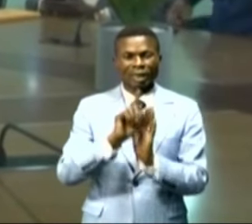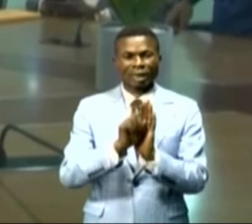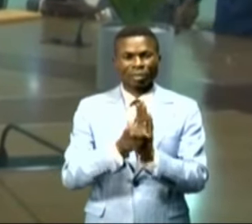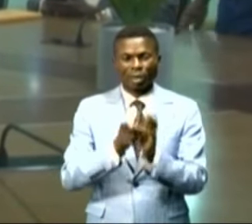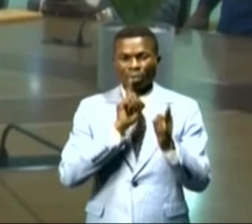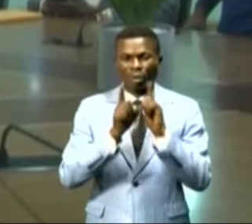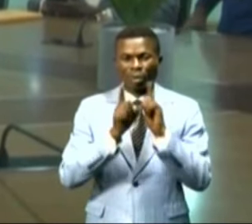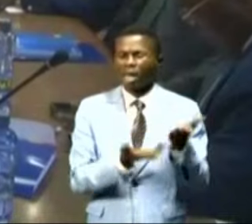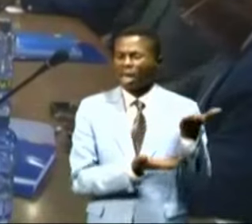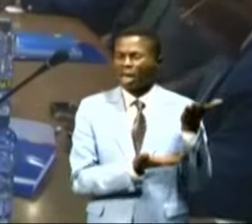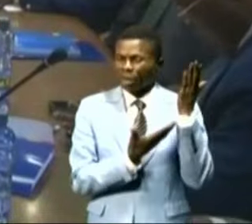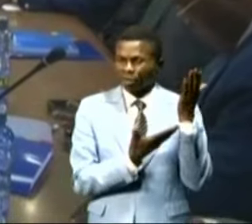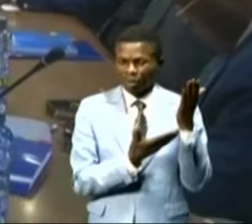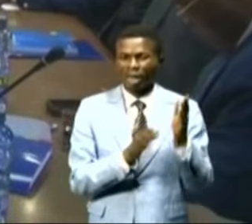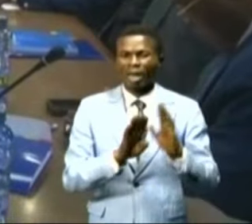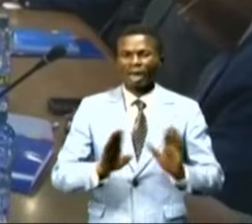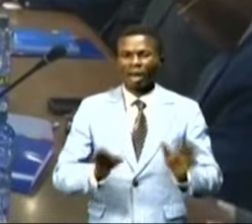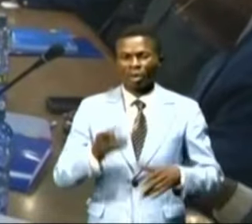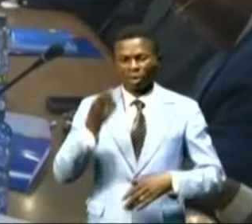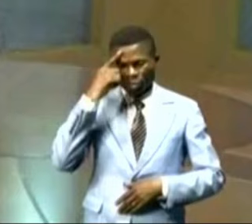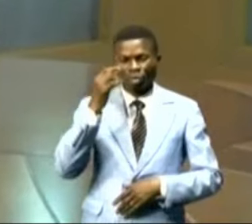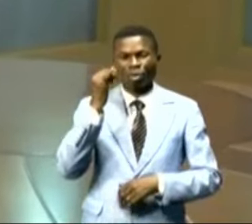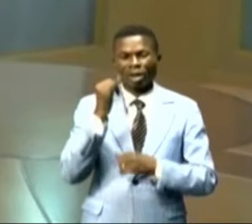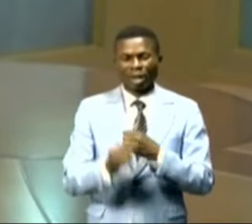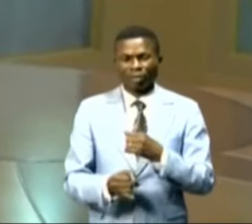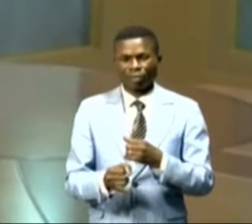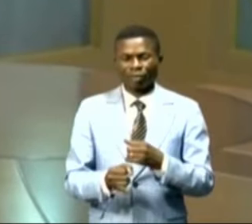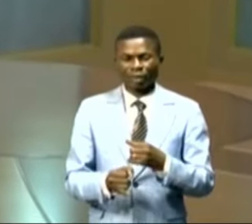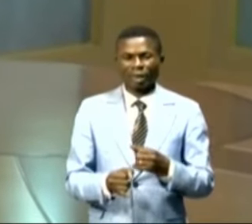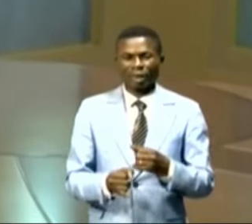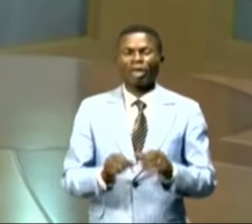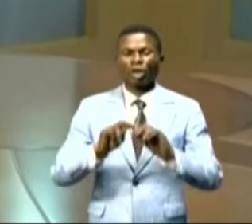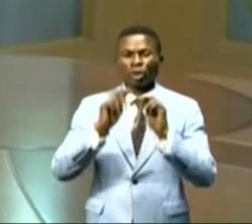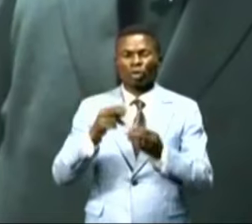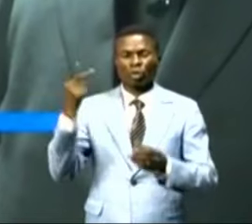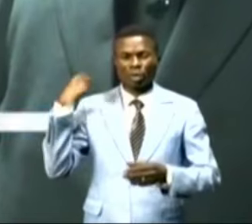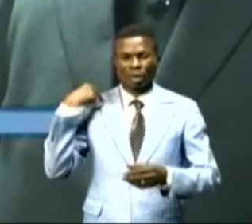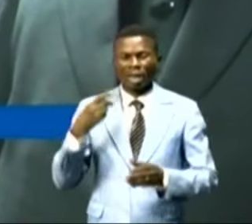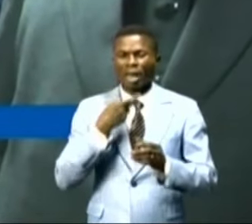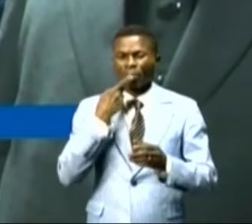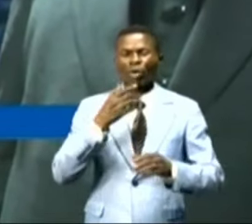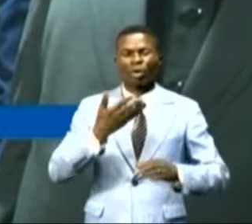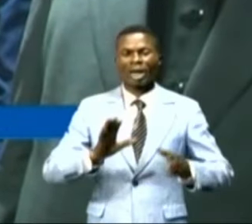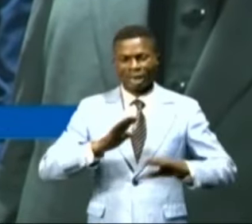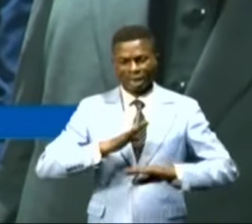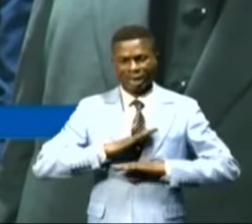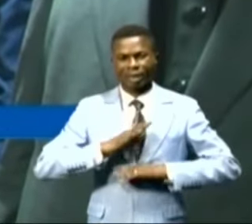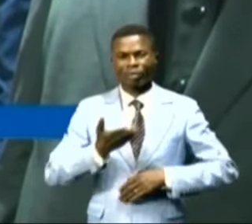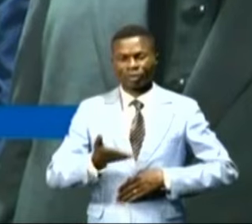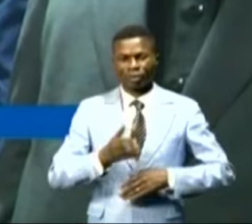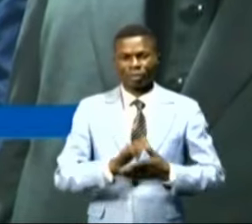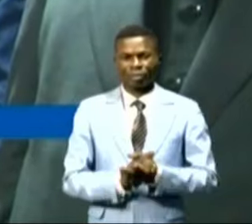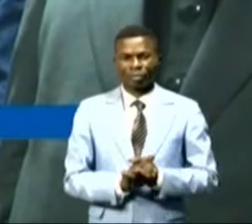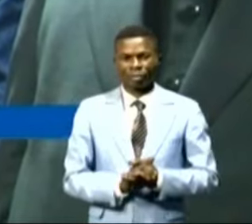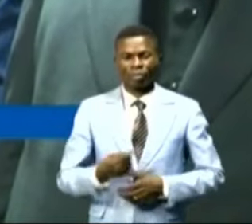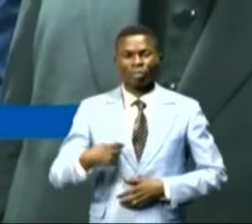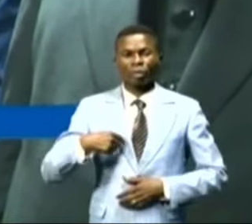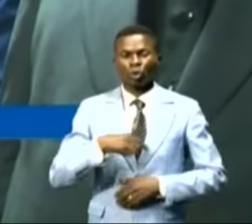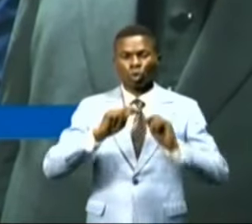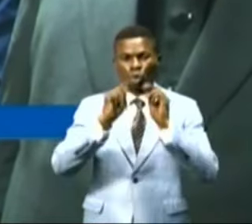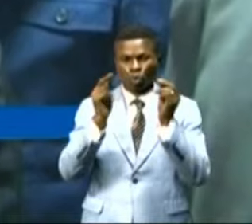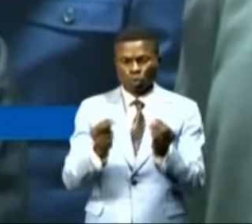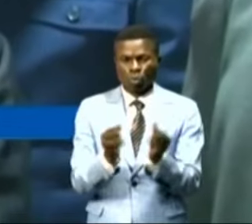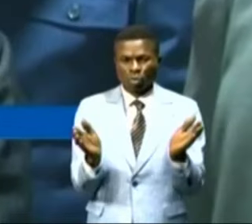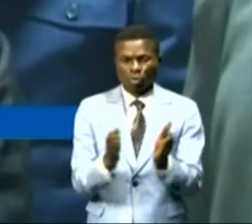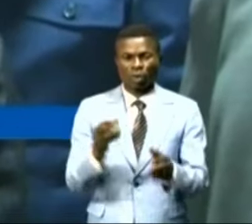combien fructueux ont suffi pour qu'au finish, le président du caucus livre l'essentiel. Nous sommes une fourchette des députés nationaux